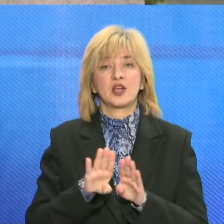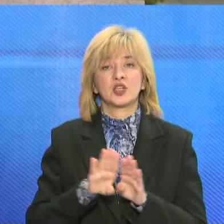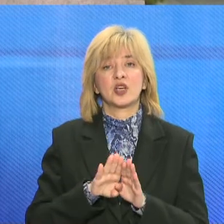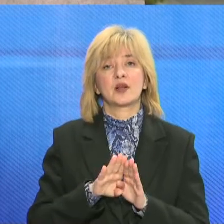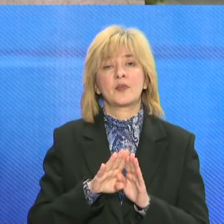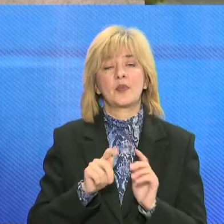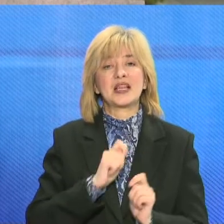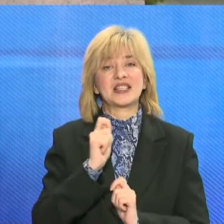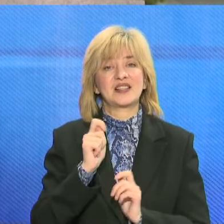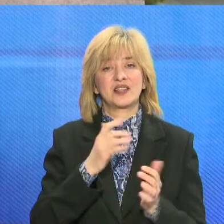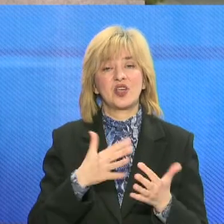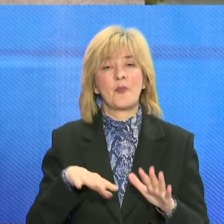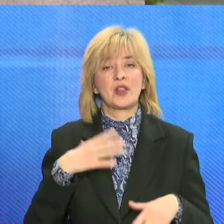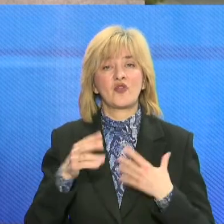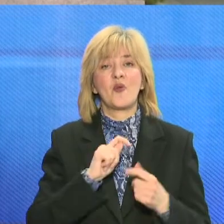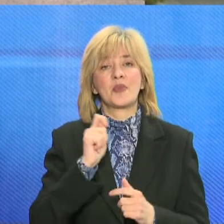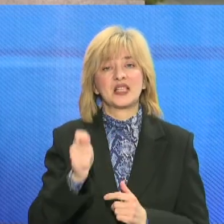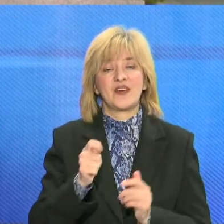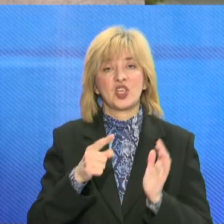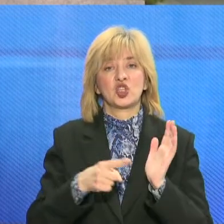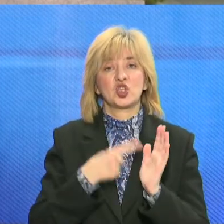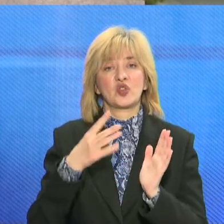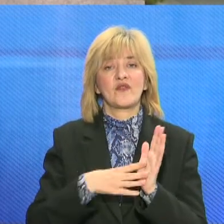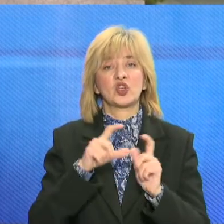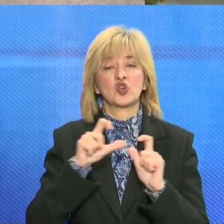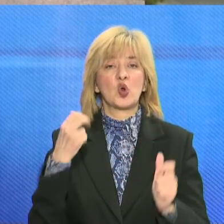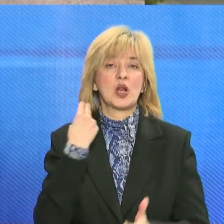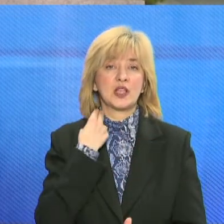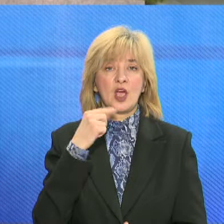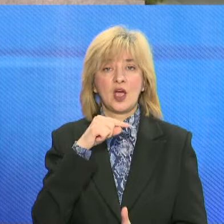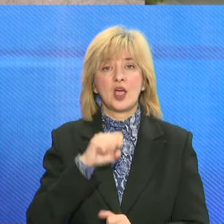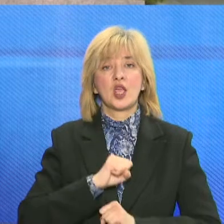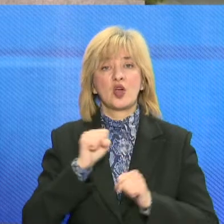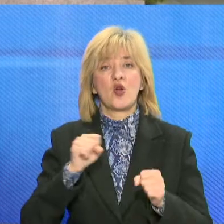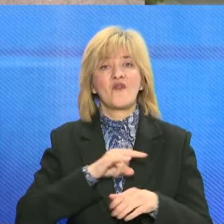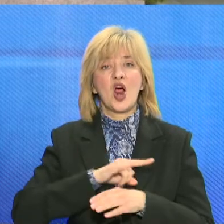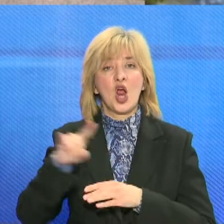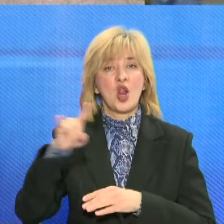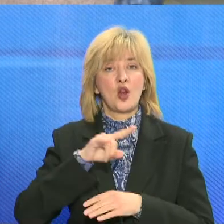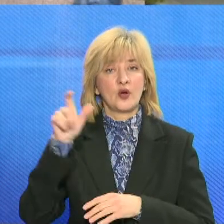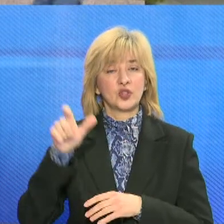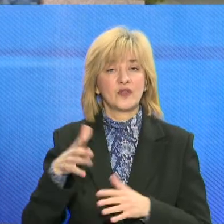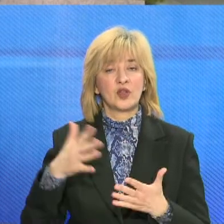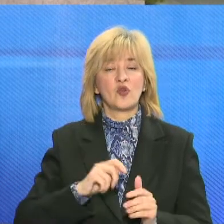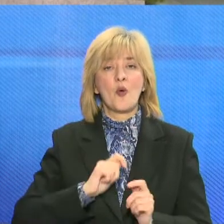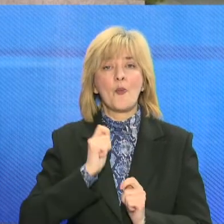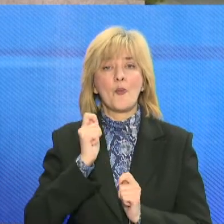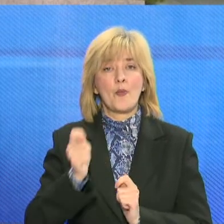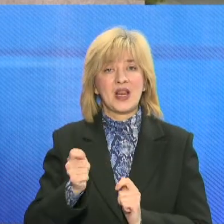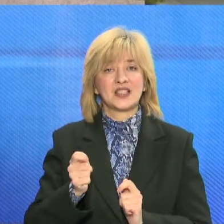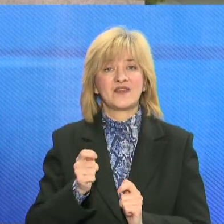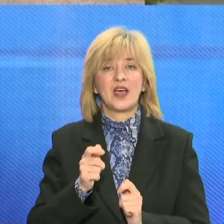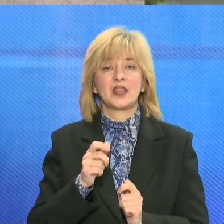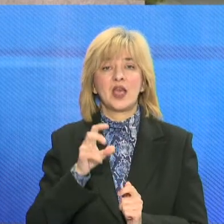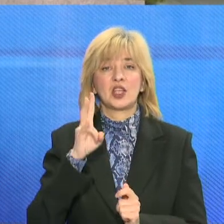Лиды имени героев-летчиков, которым посмертно присвоено звание Героя Республики Беларусь,